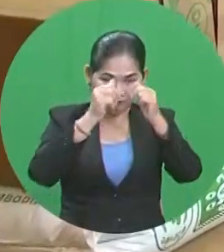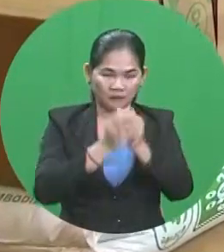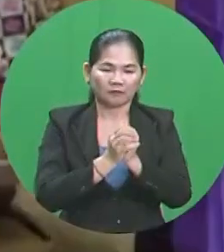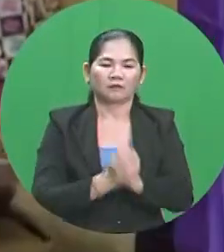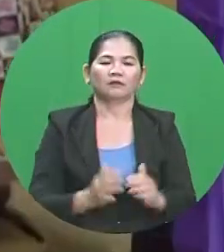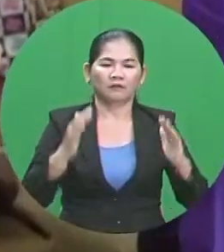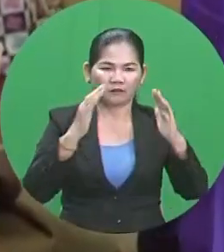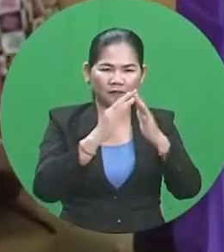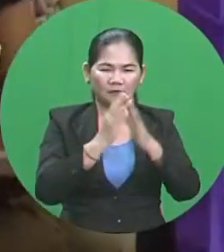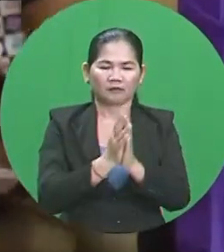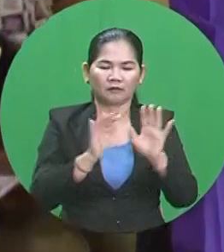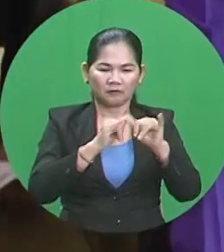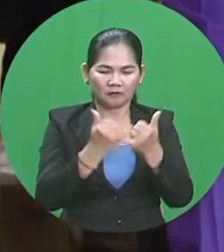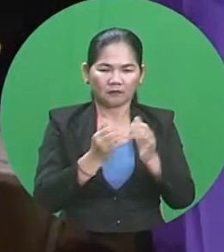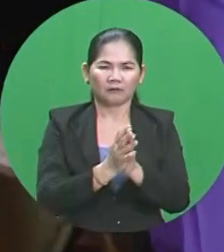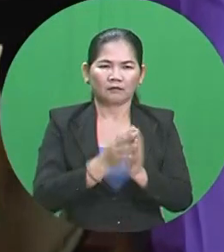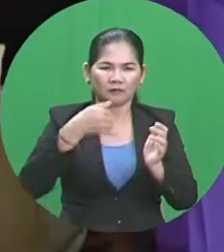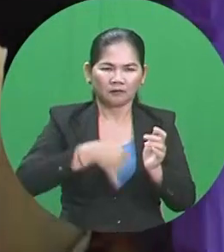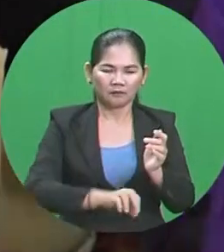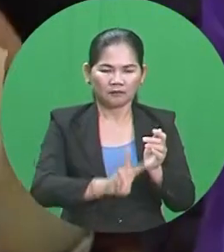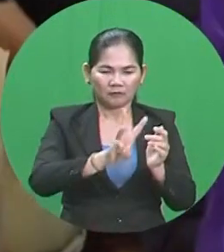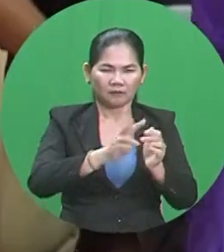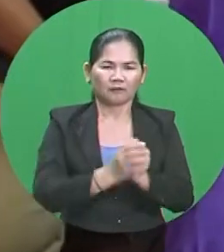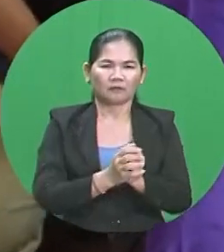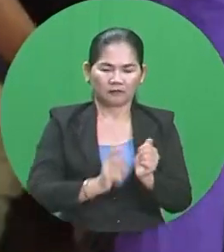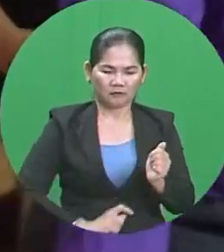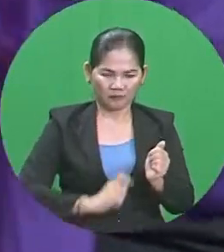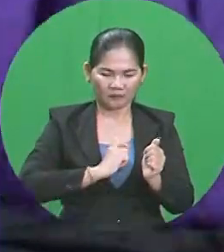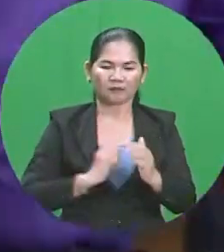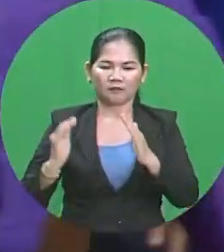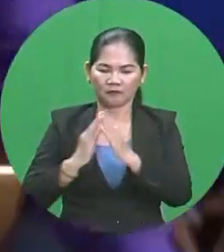ល់ទីលំនៅឋានរបស់គ្រួសារកូនភ្លោះ3រស់នៅក្នុង